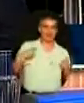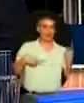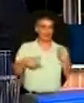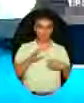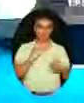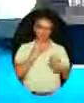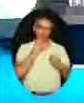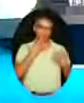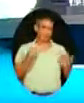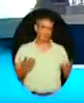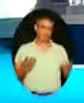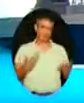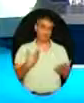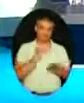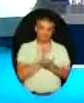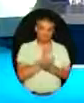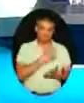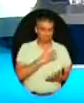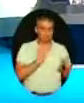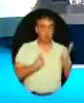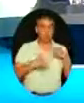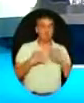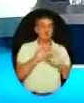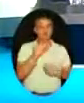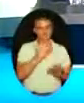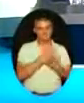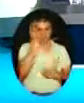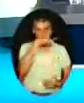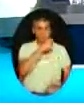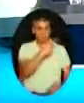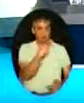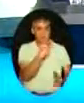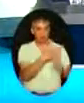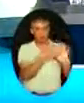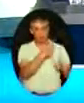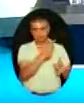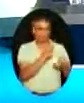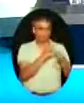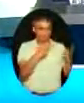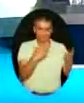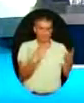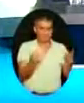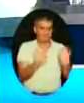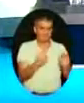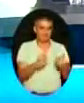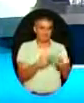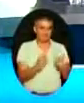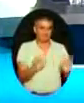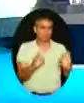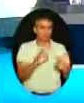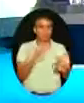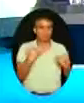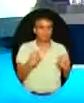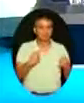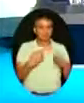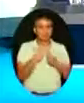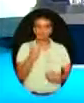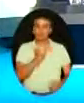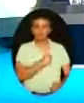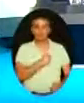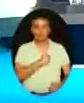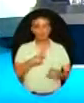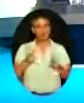באמת נפלא. למזלנו הרב, מרבית עם ישראל מבין שמה שאתה אומר מנותק מהמציאות. מה שקורה היום זה חיבור של שתי דתות,